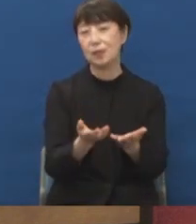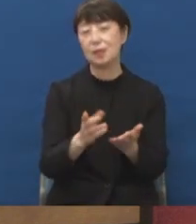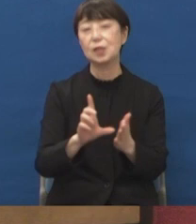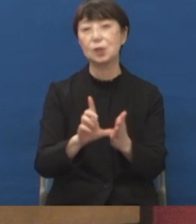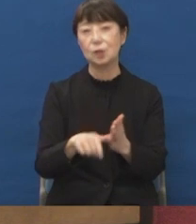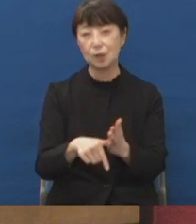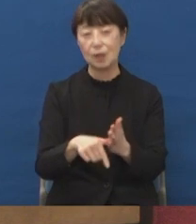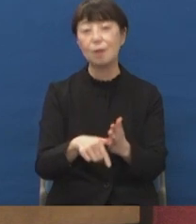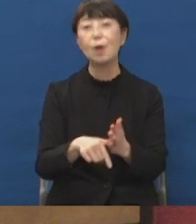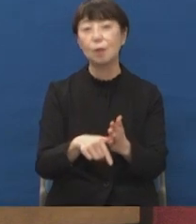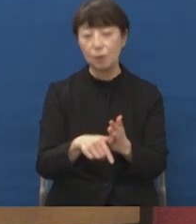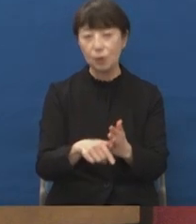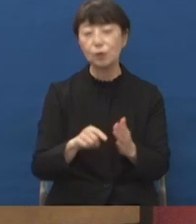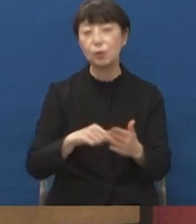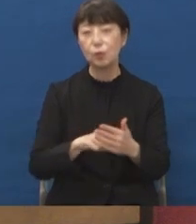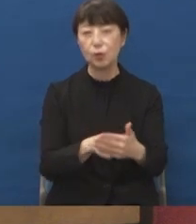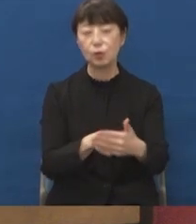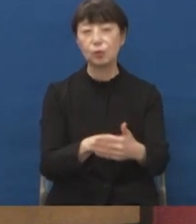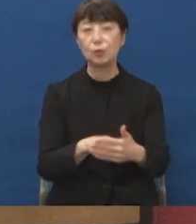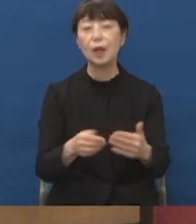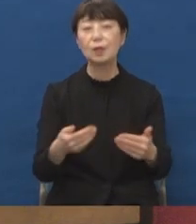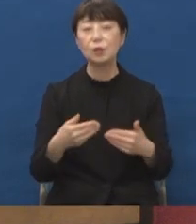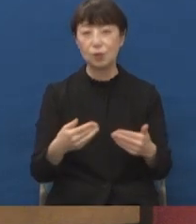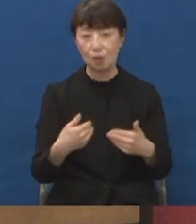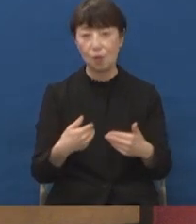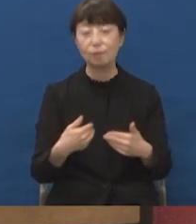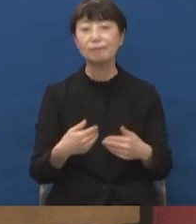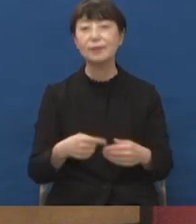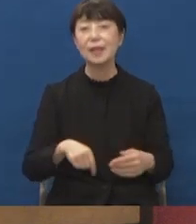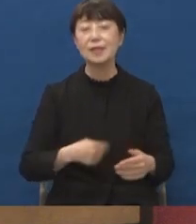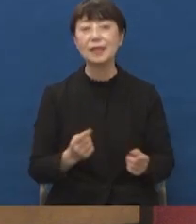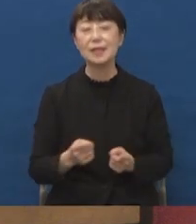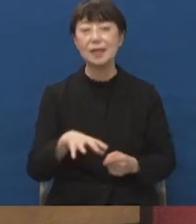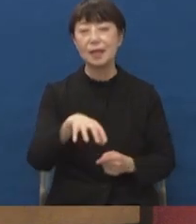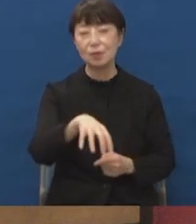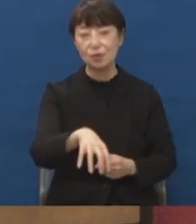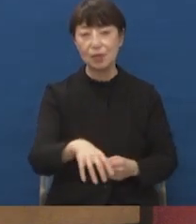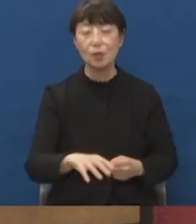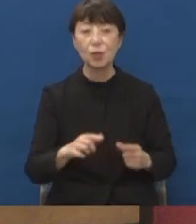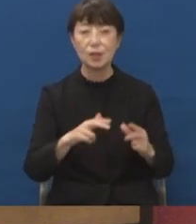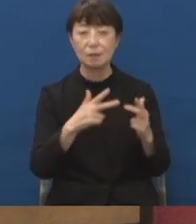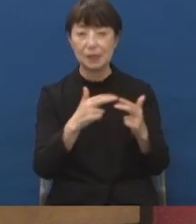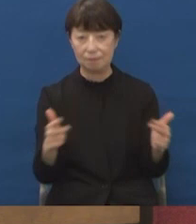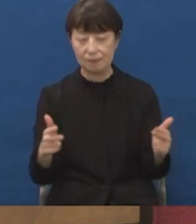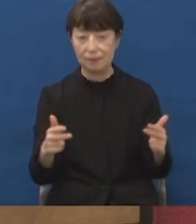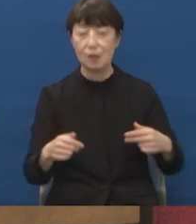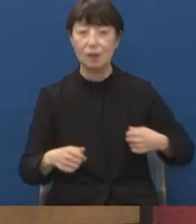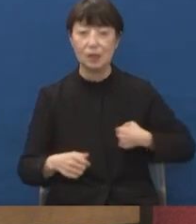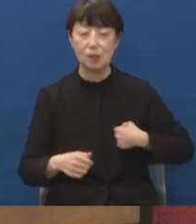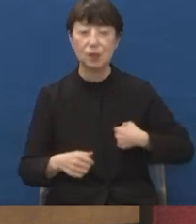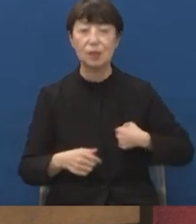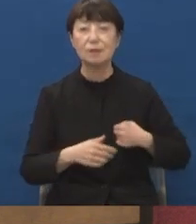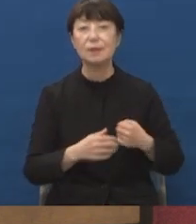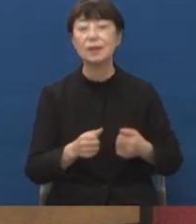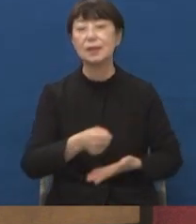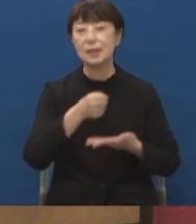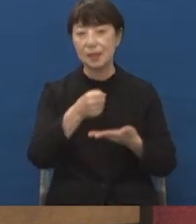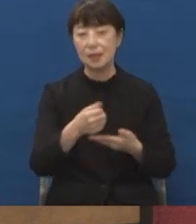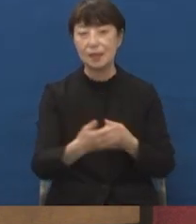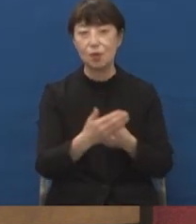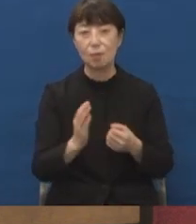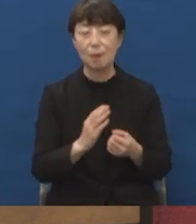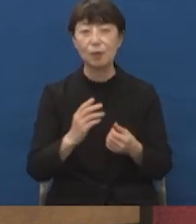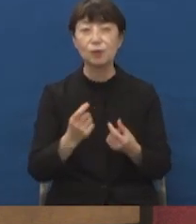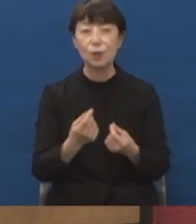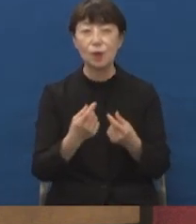めなければなりません。基礎自治体としての市民の命と財産をしっかりと守れるよう、さらなる取り組み